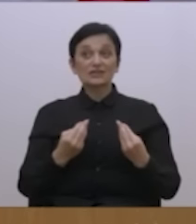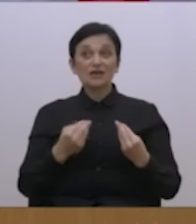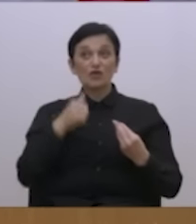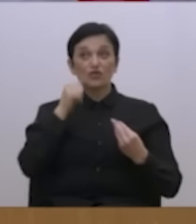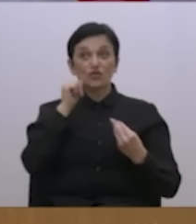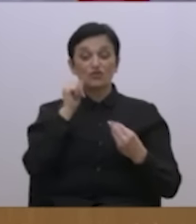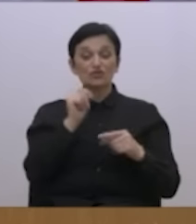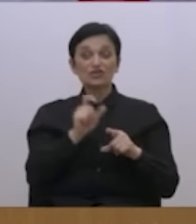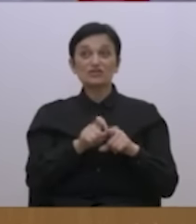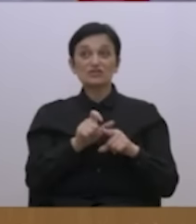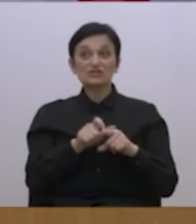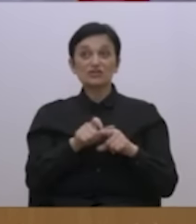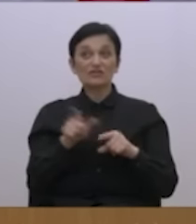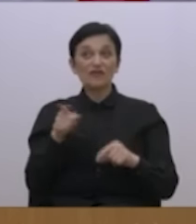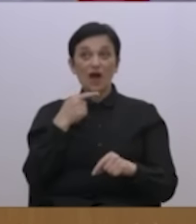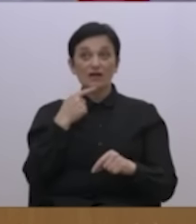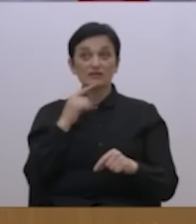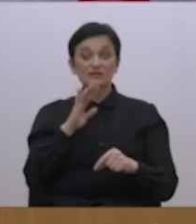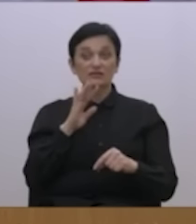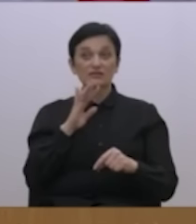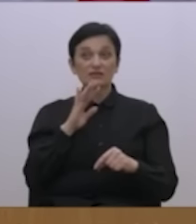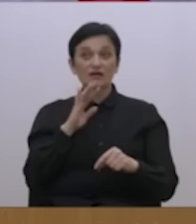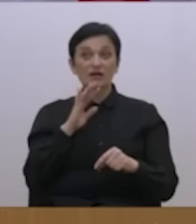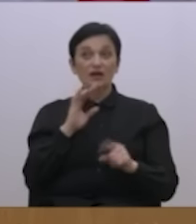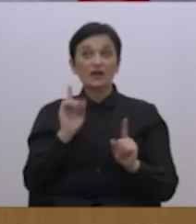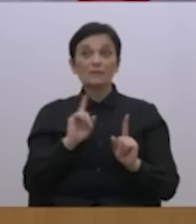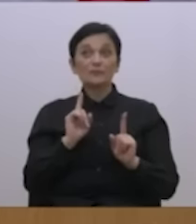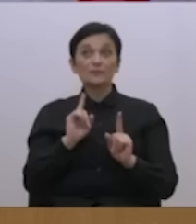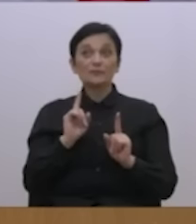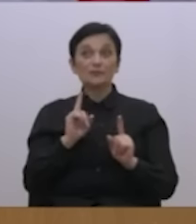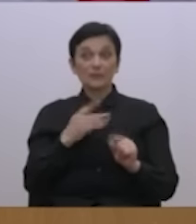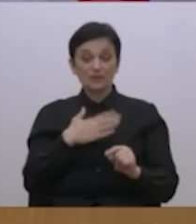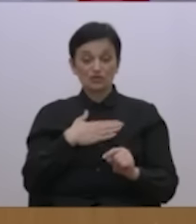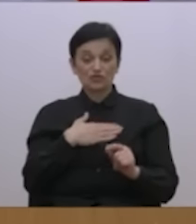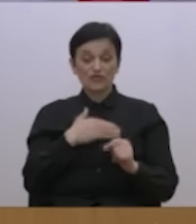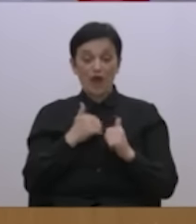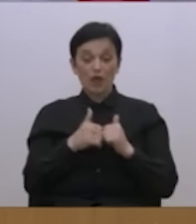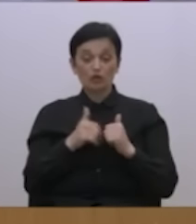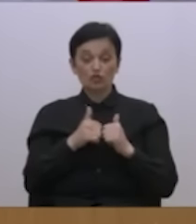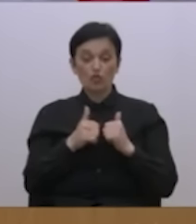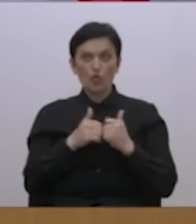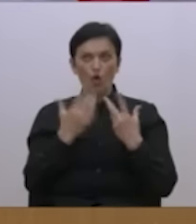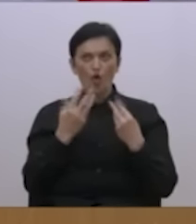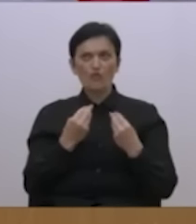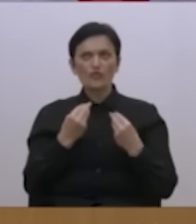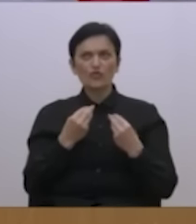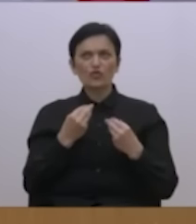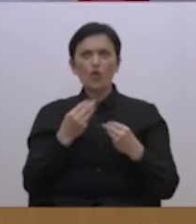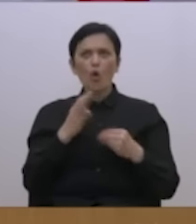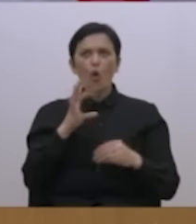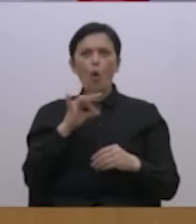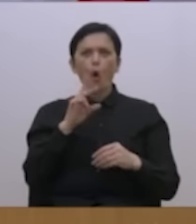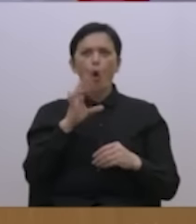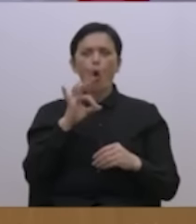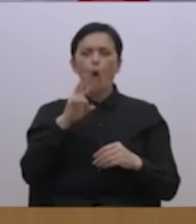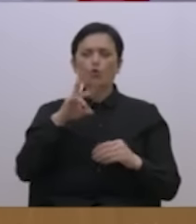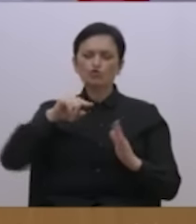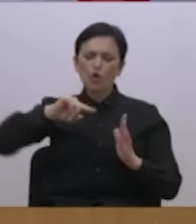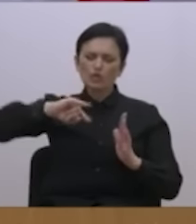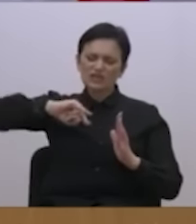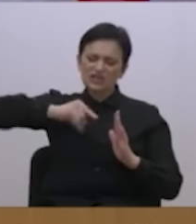გუშინდელი სიტყვა არ თქვა. ანუ ესე იგი ეს ჩვენ ყოველდღიურად რაღაცებს ვიღებთ აქ ოზონის ხრელს რომ